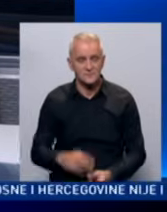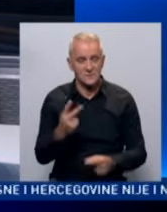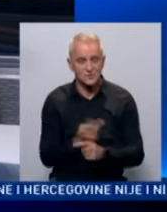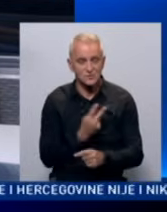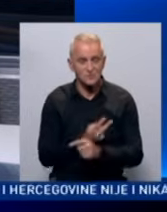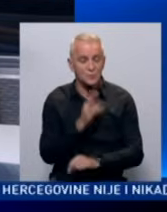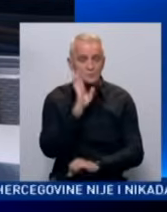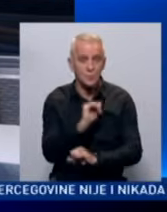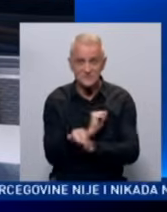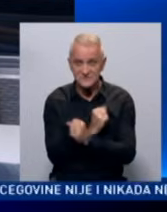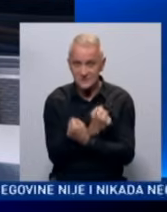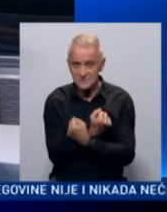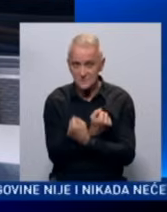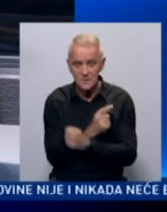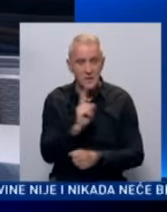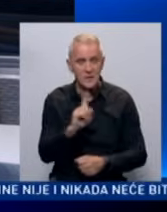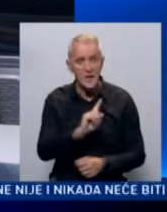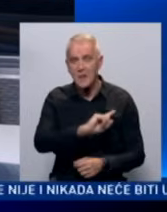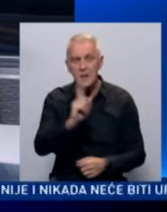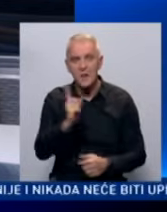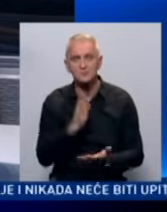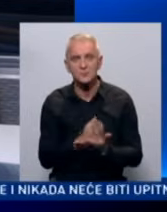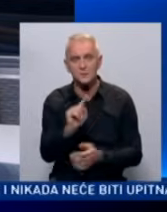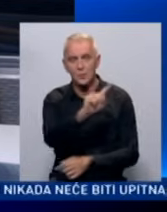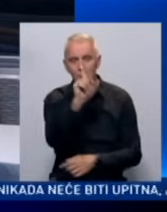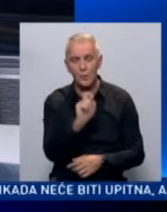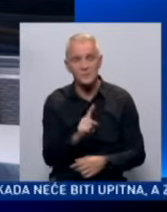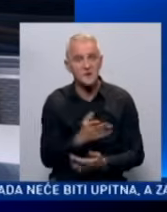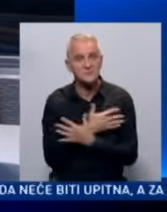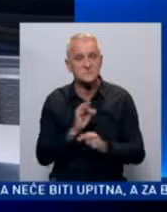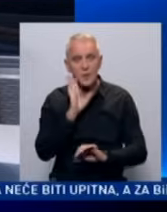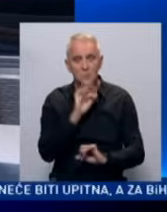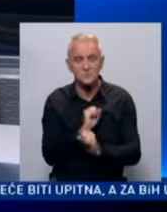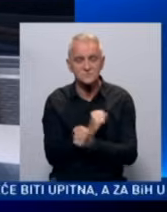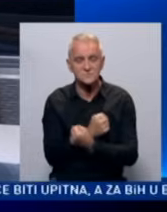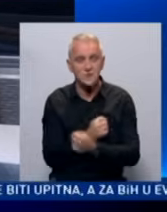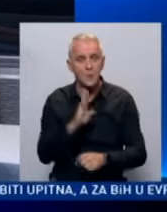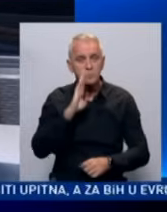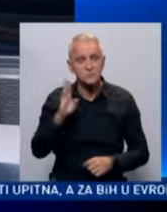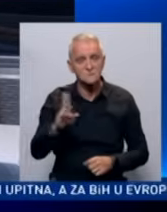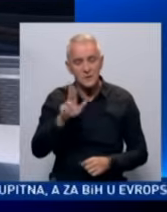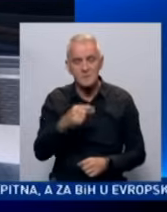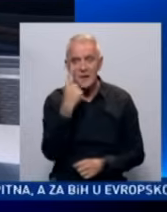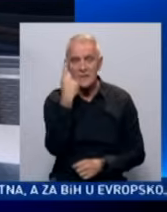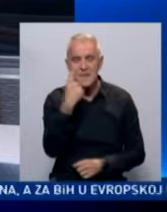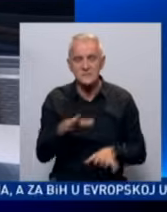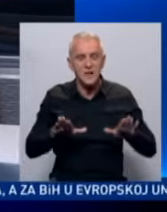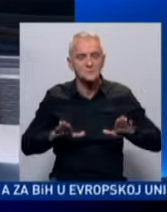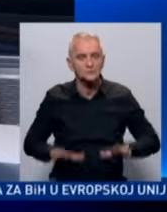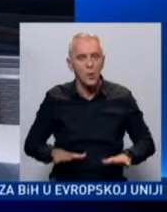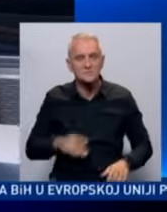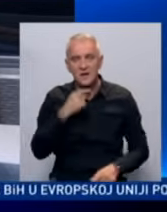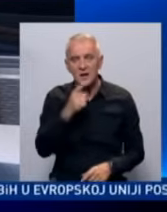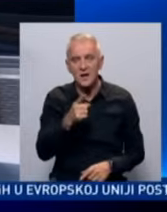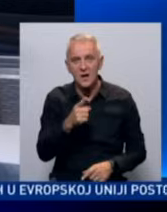Državotvornost Bosne i Hercegovine nije i nikada neće biti upitna, a za Bosnu i Hercegovinu u Briselu postoji samo jedna stolica. Poručio